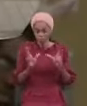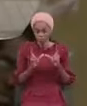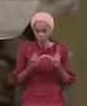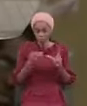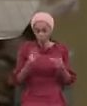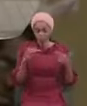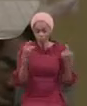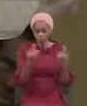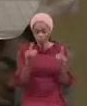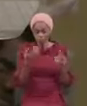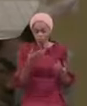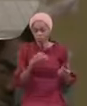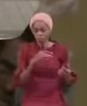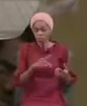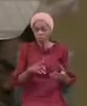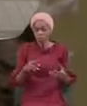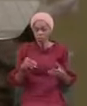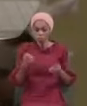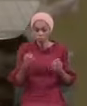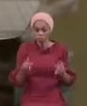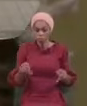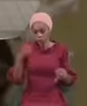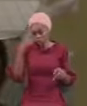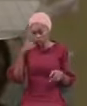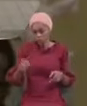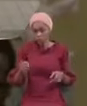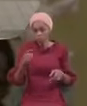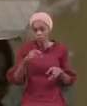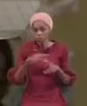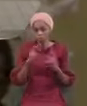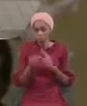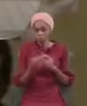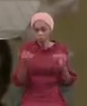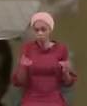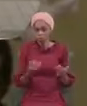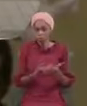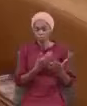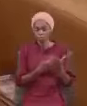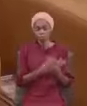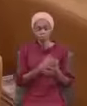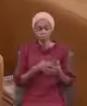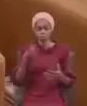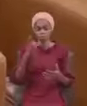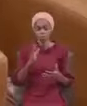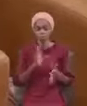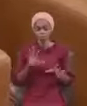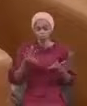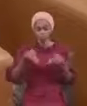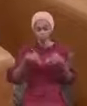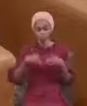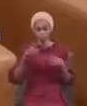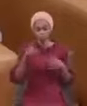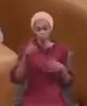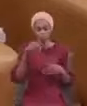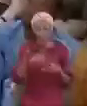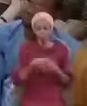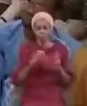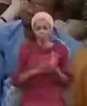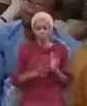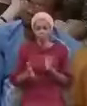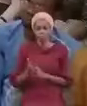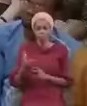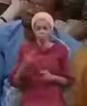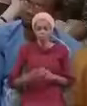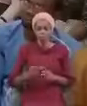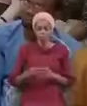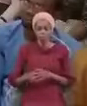place pour votre repentance ce jour et le seur va vous accepter au nom de jésus-chist le seur va vous accepter au nom de Jésus si vous êtes si